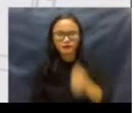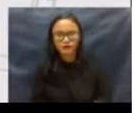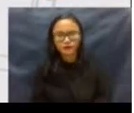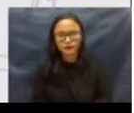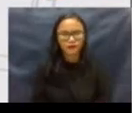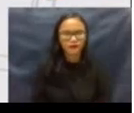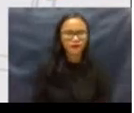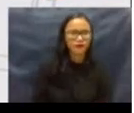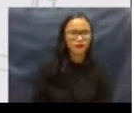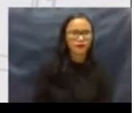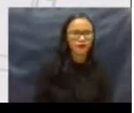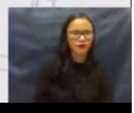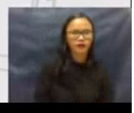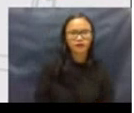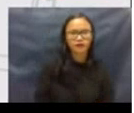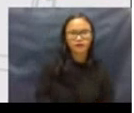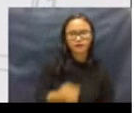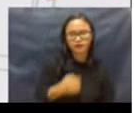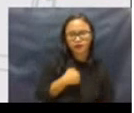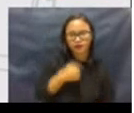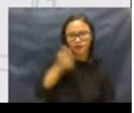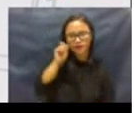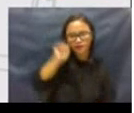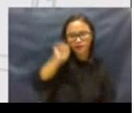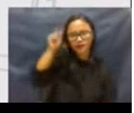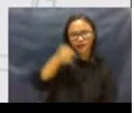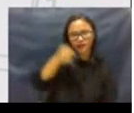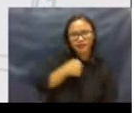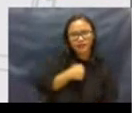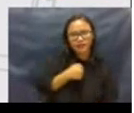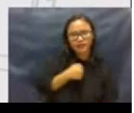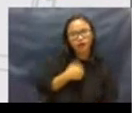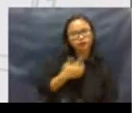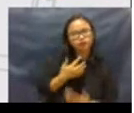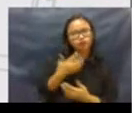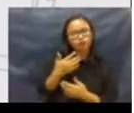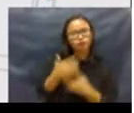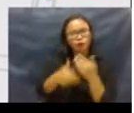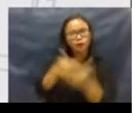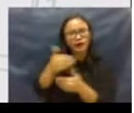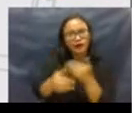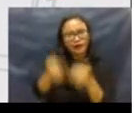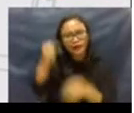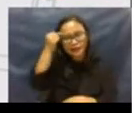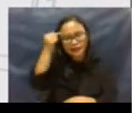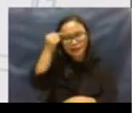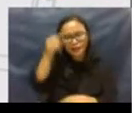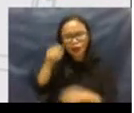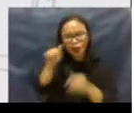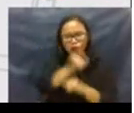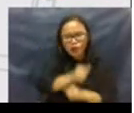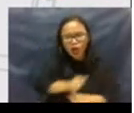mereka, itu sifatnya masih seragam, berarti mereka